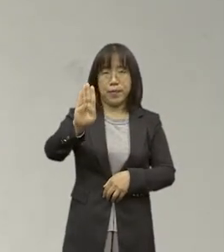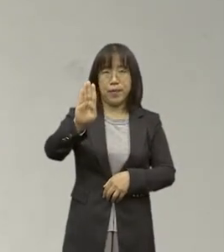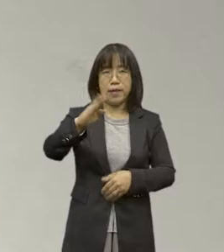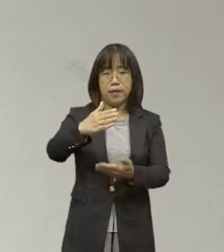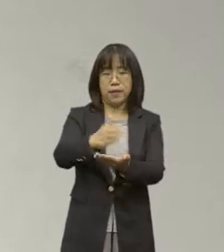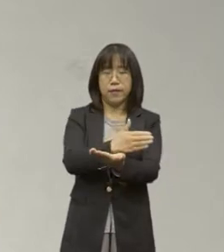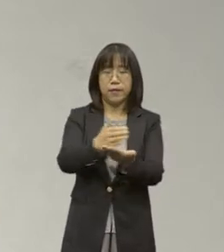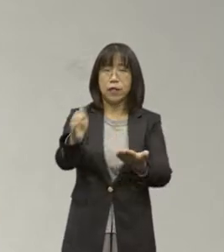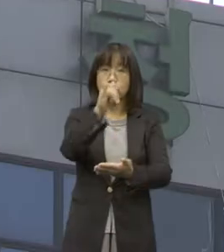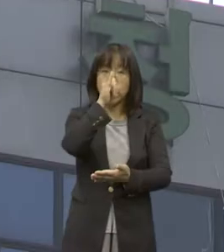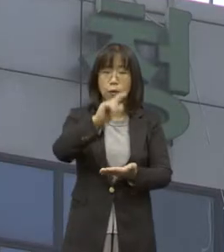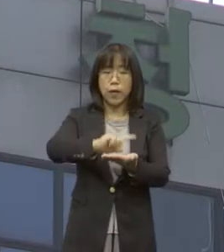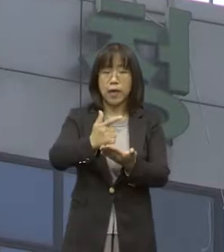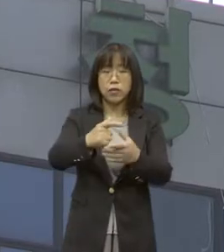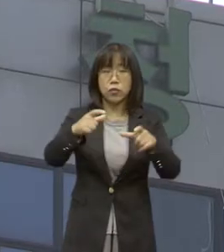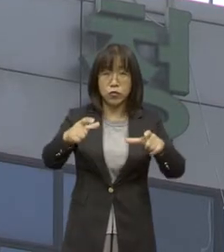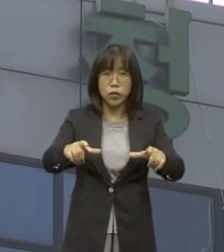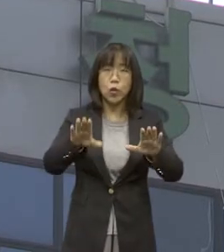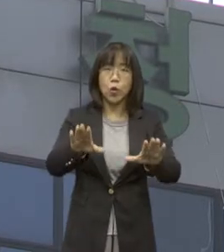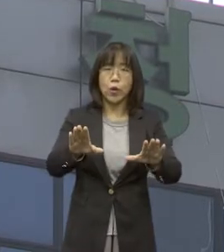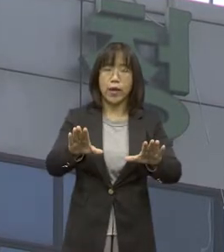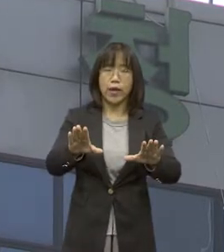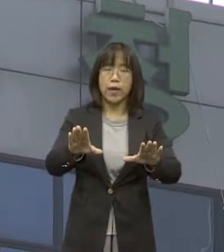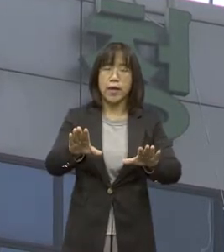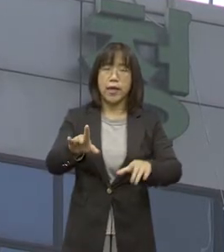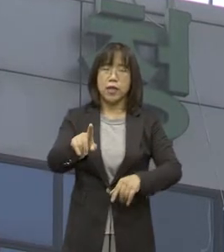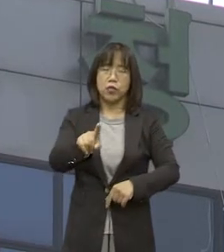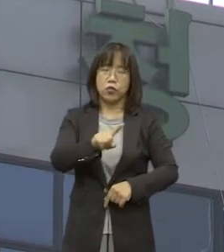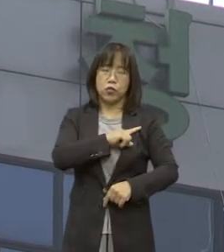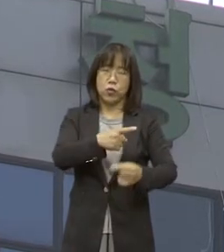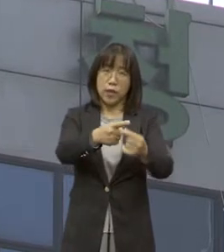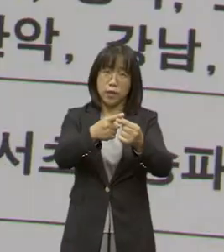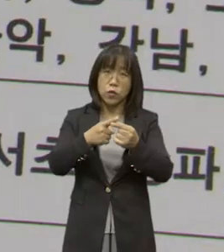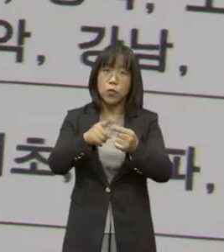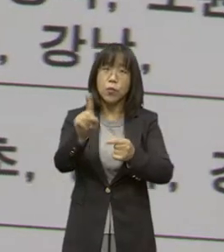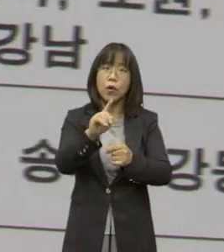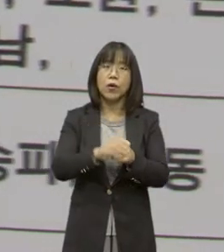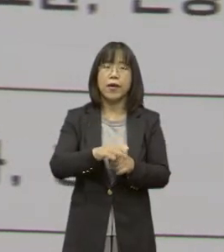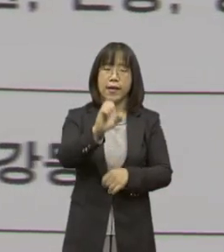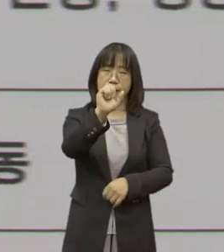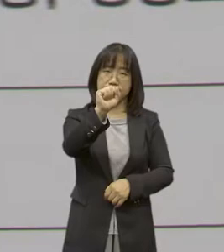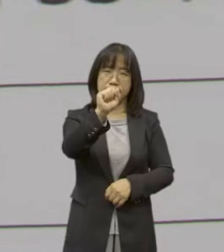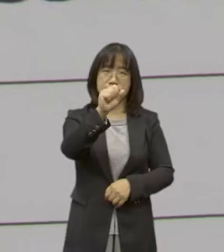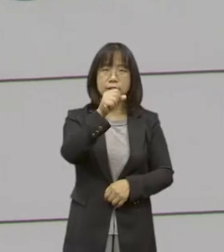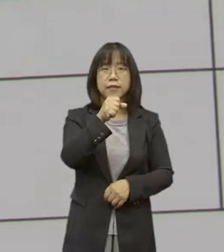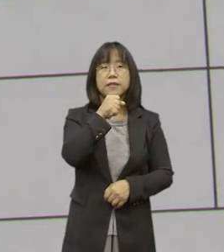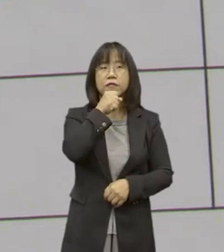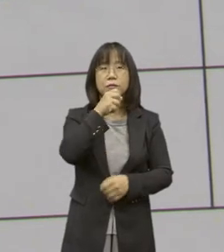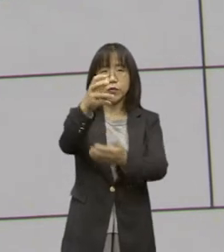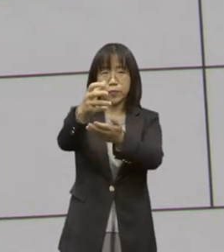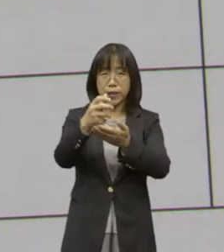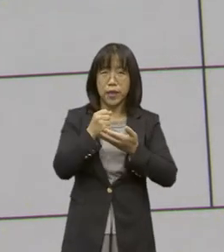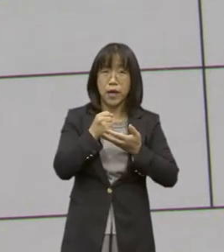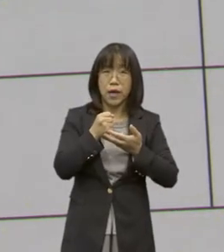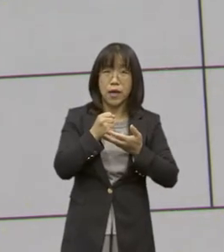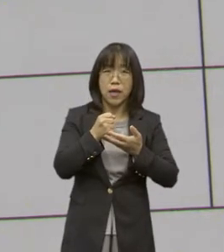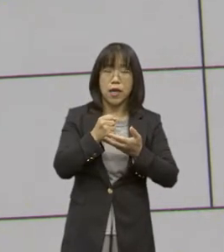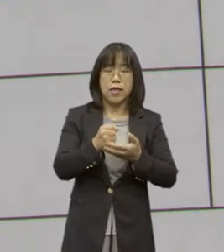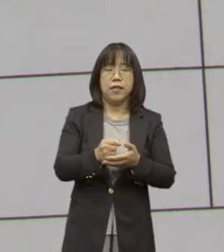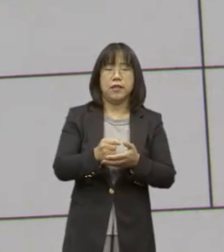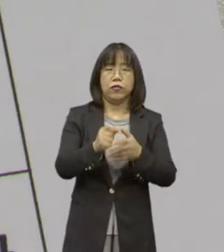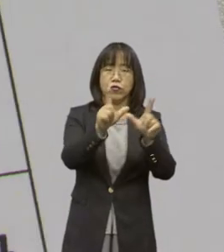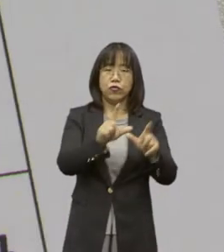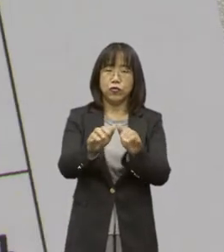있습니다. 강서구는 올해 최고 등급인 S등급으로 선정되며 구정 전반에 대한 우수성을 한 번